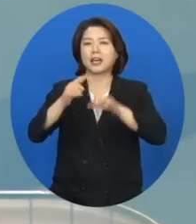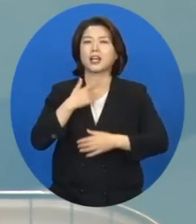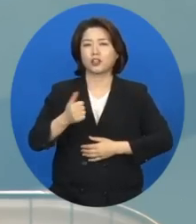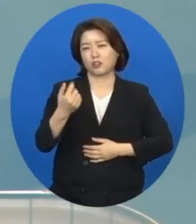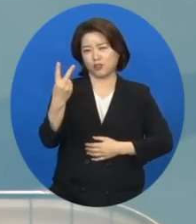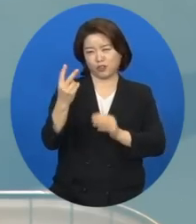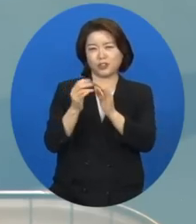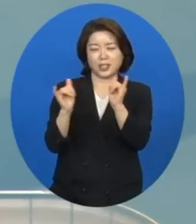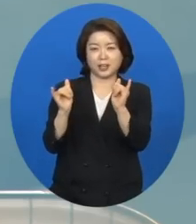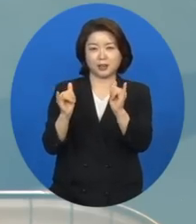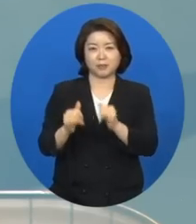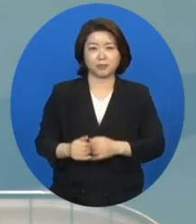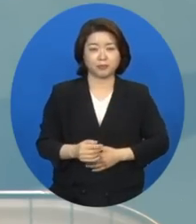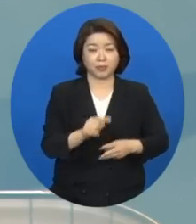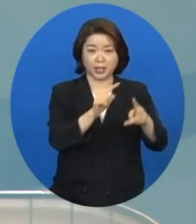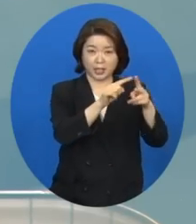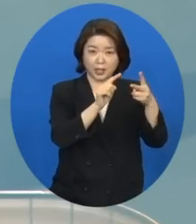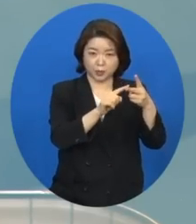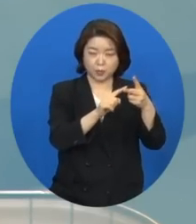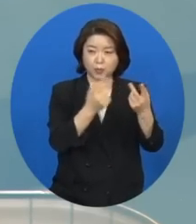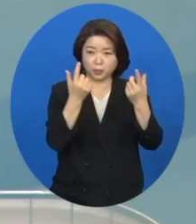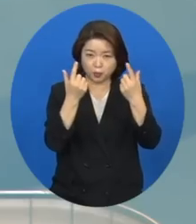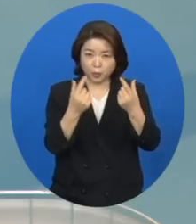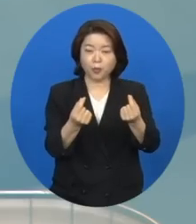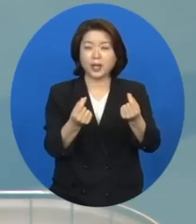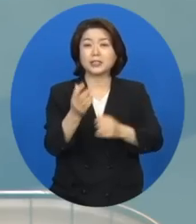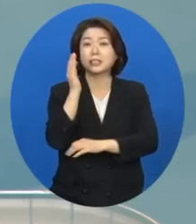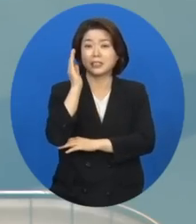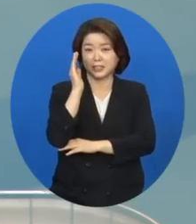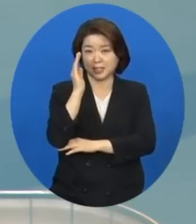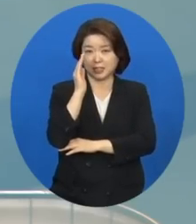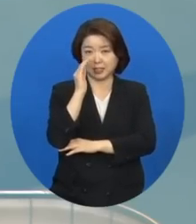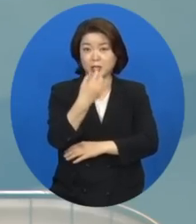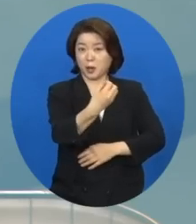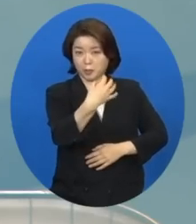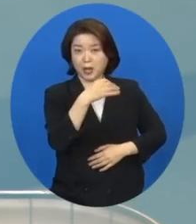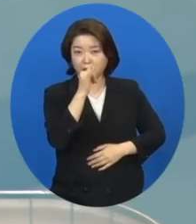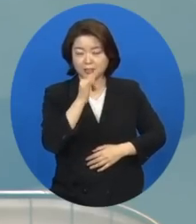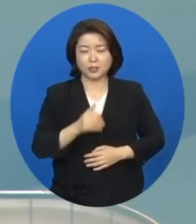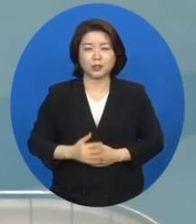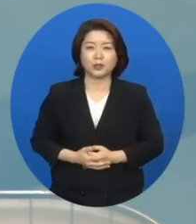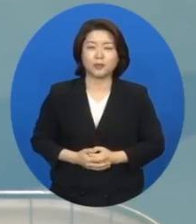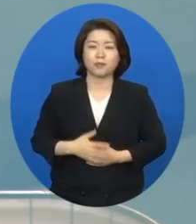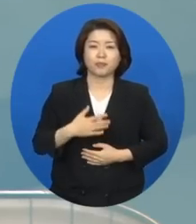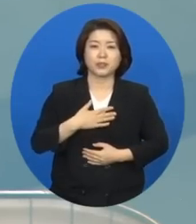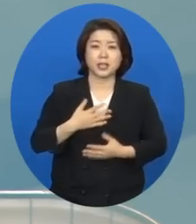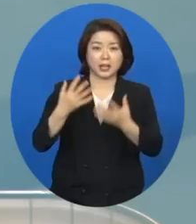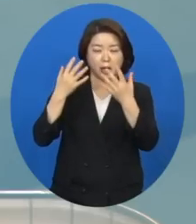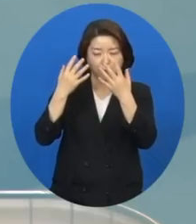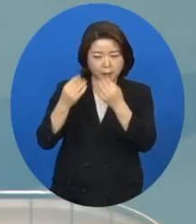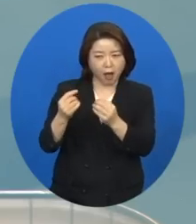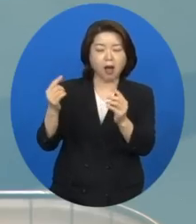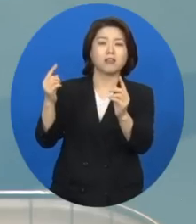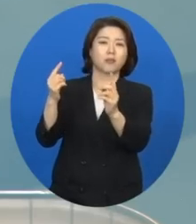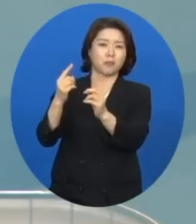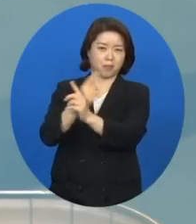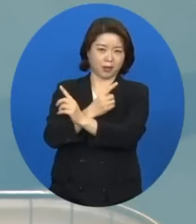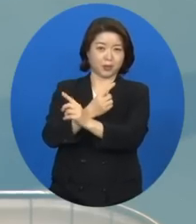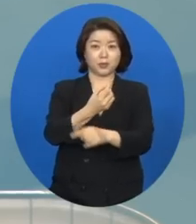이 두 분의 공통적인 이야기가 있더라고요. 제가 많이 변했대요.